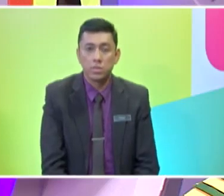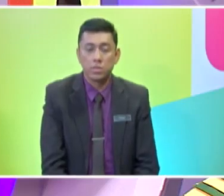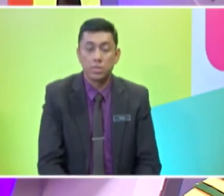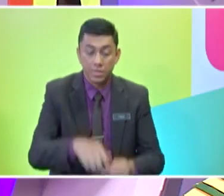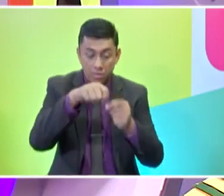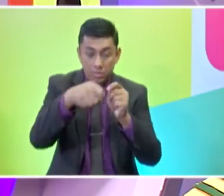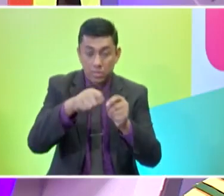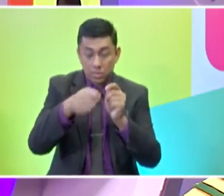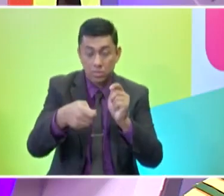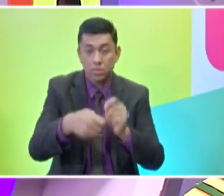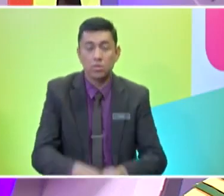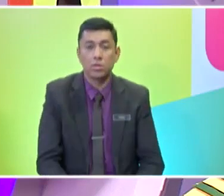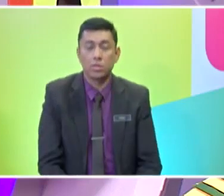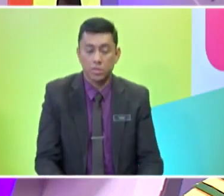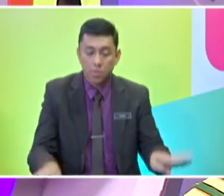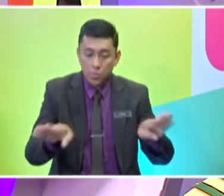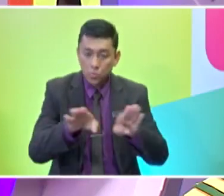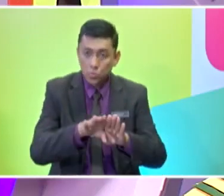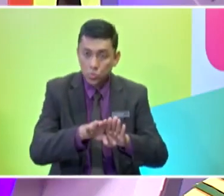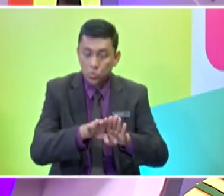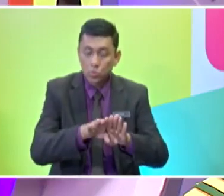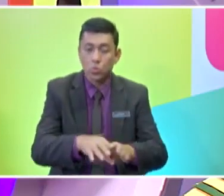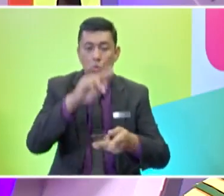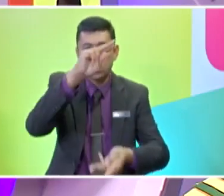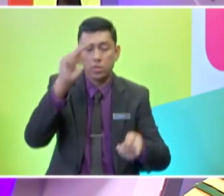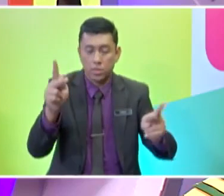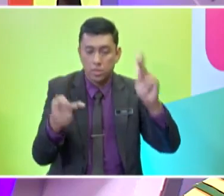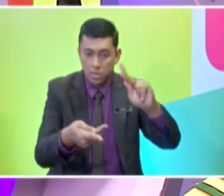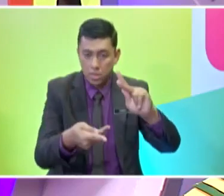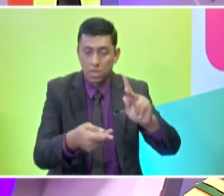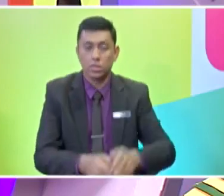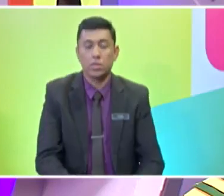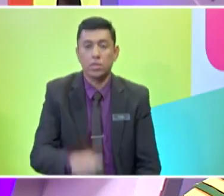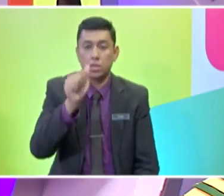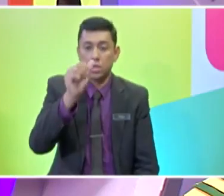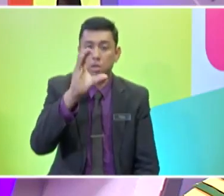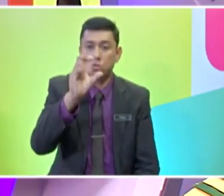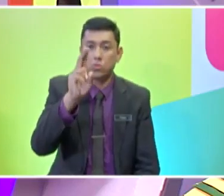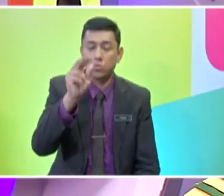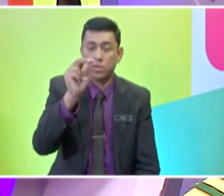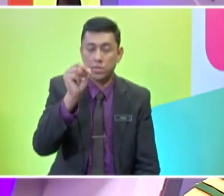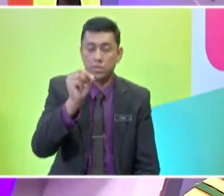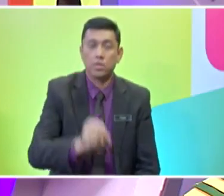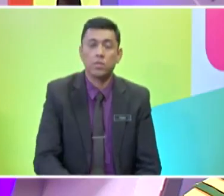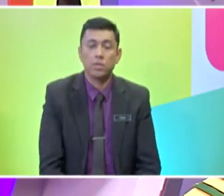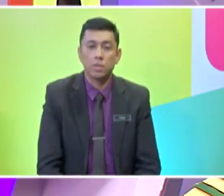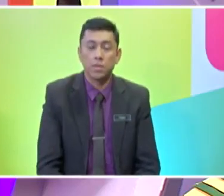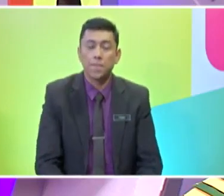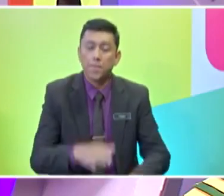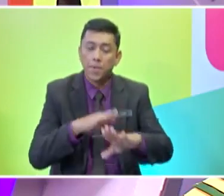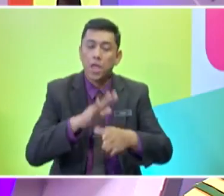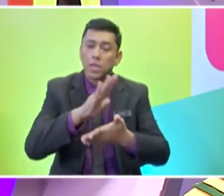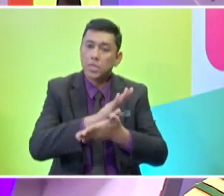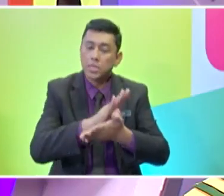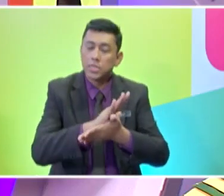apa ini penutup kotak tisu untuk menghasilkan acuan ya acuan pada kertas warna ini